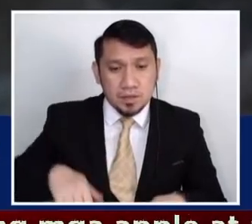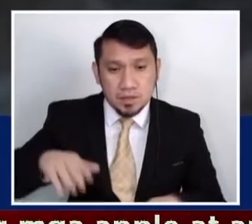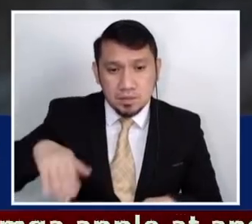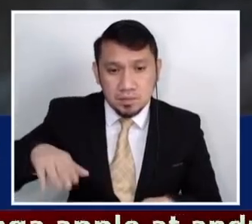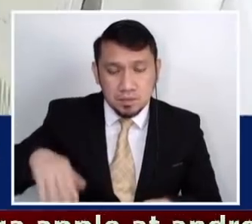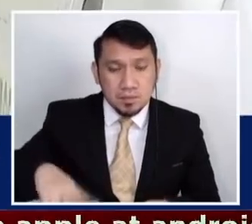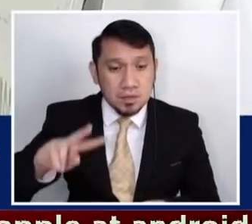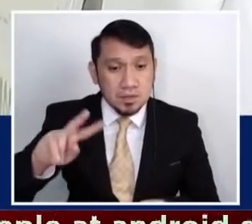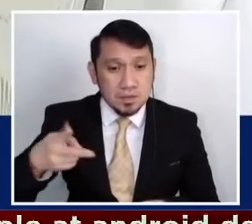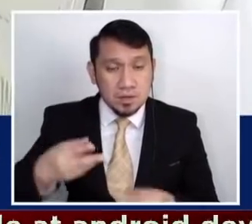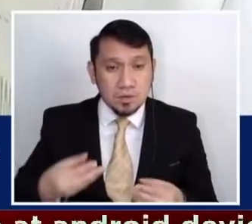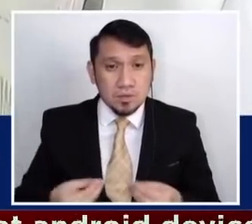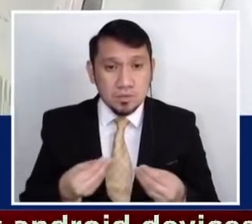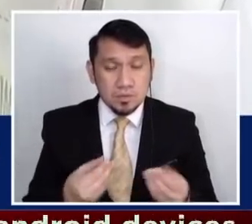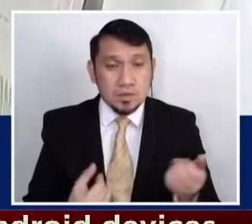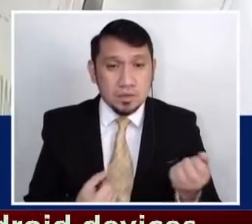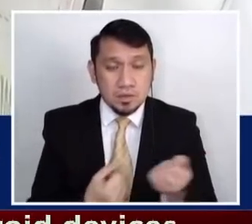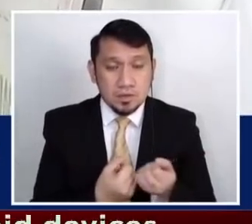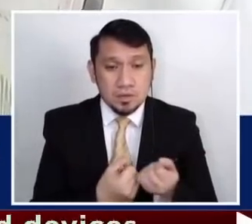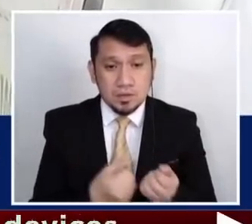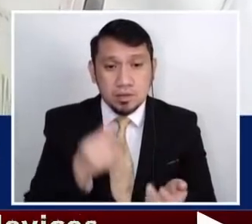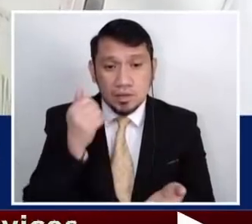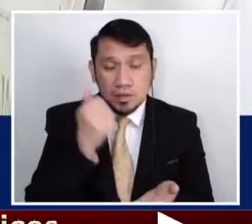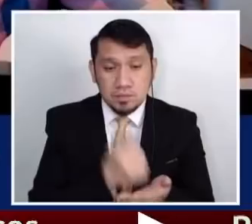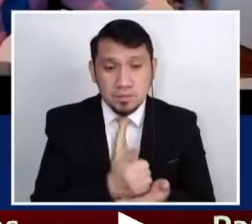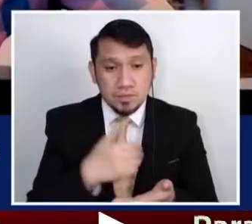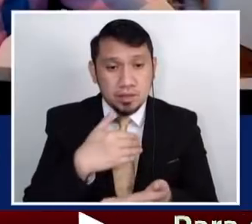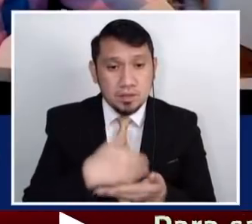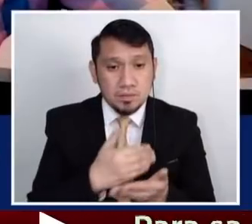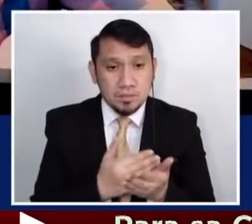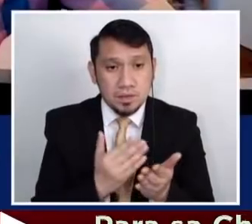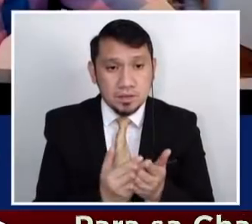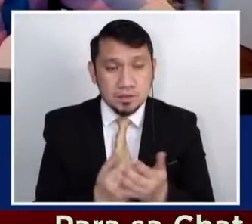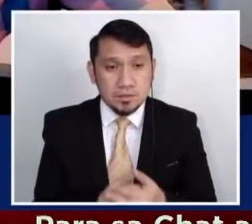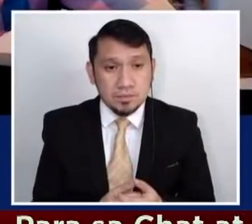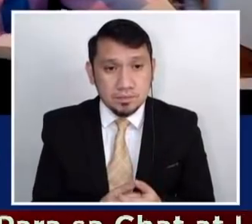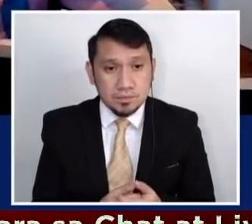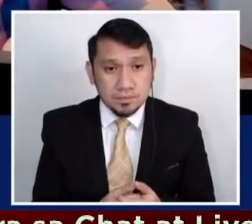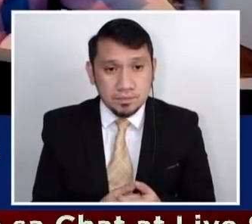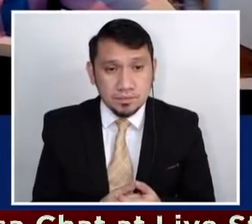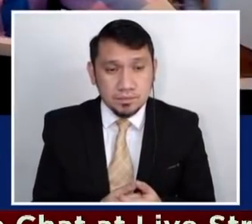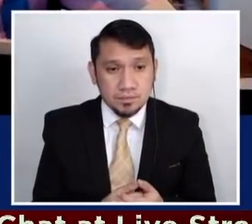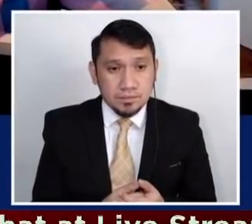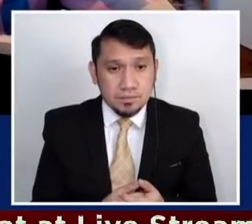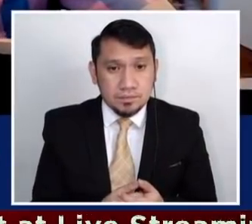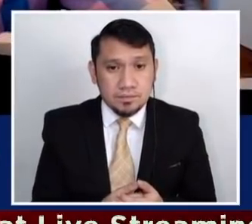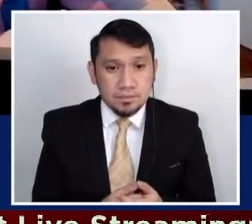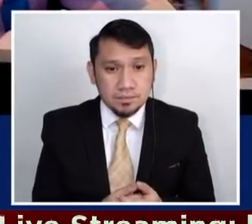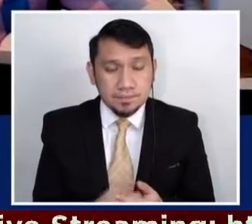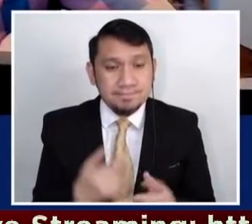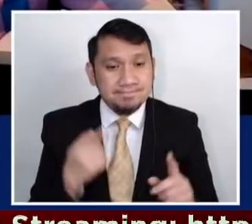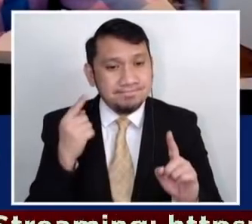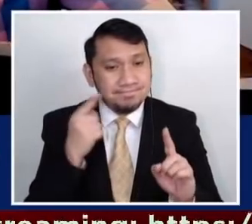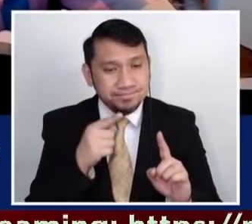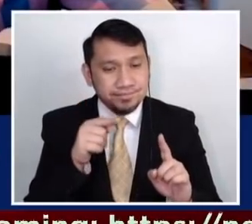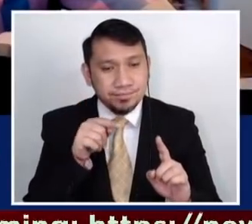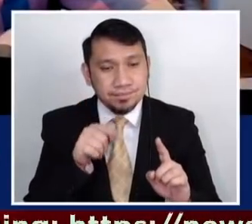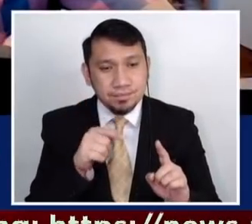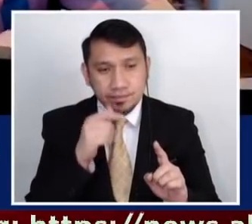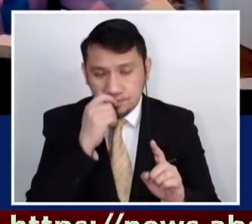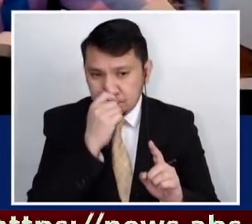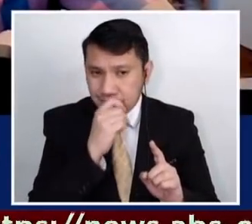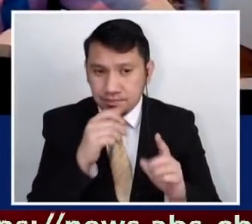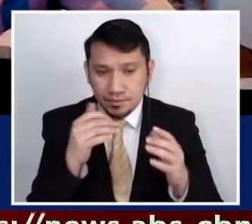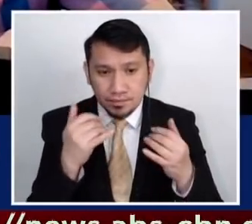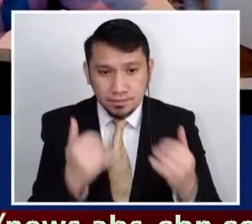2 bugso ng ayuda na aprobado na rin ang budget. Ang target naman po, sir, is this administration naman po,